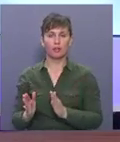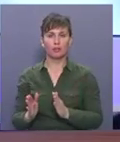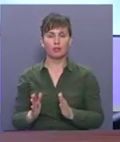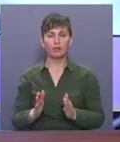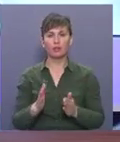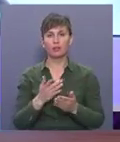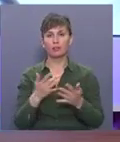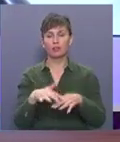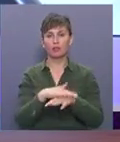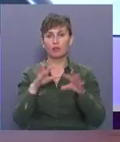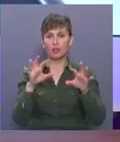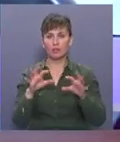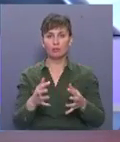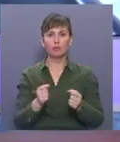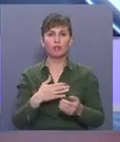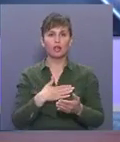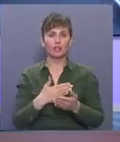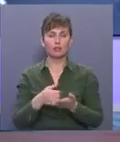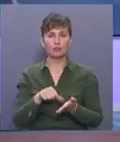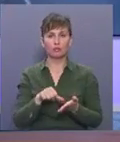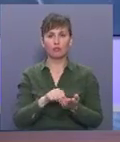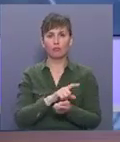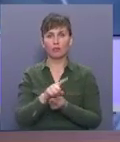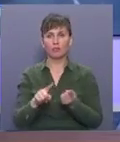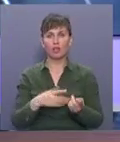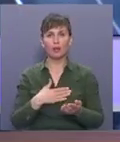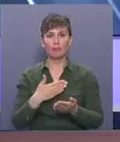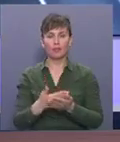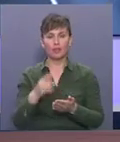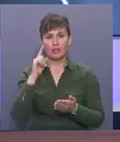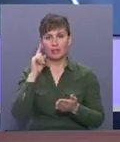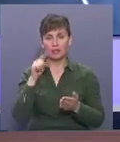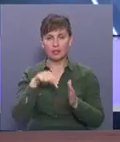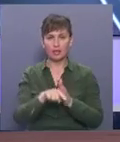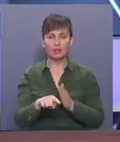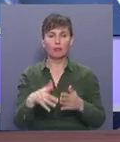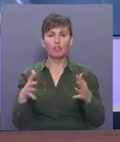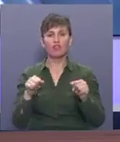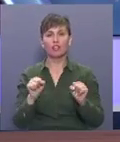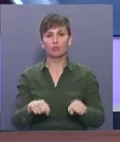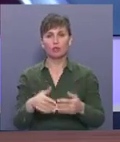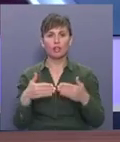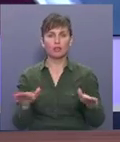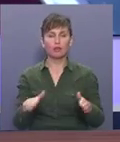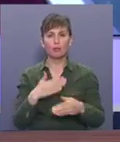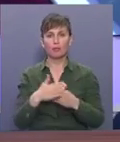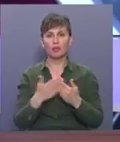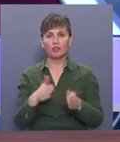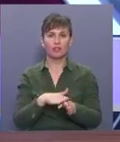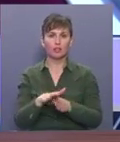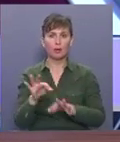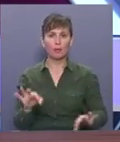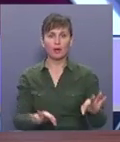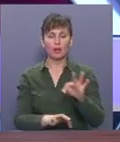Ассамблея народа Казахстана примет активное участие в модернизации общественного сознания. Большие возможности открываются перед ней в реализации